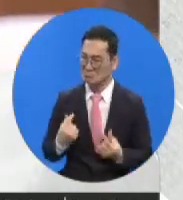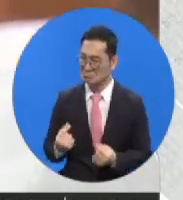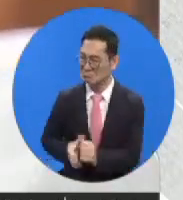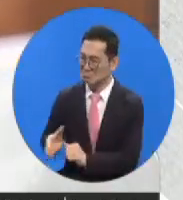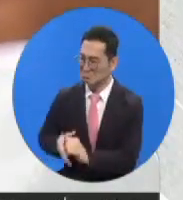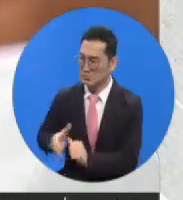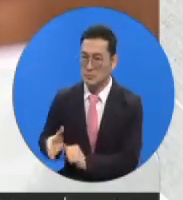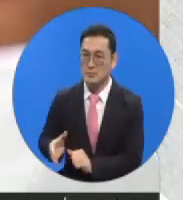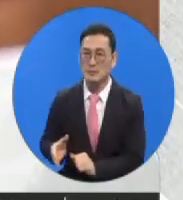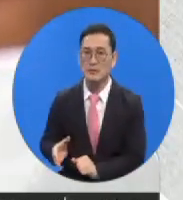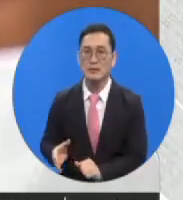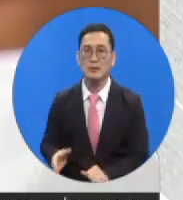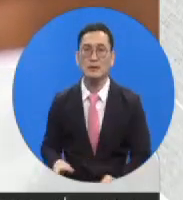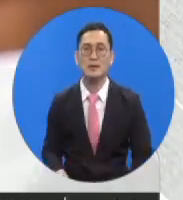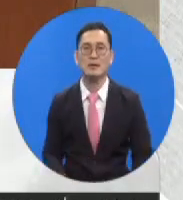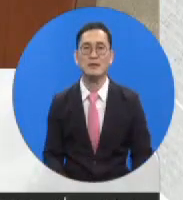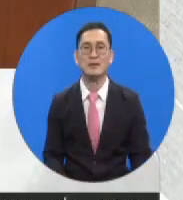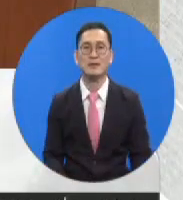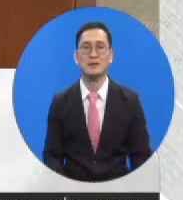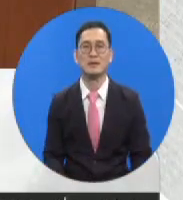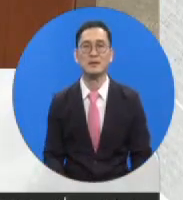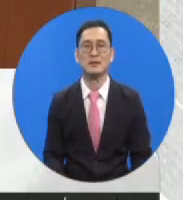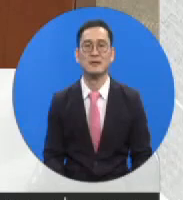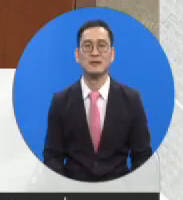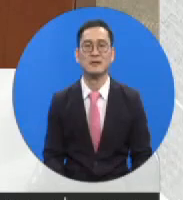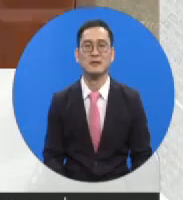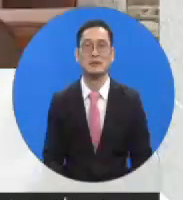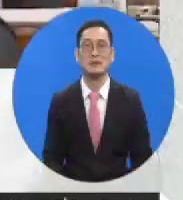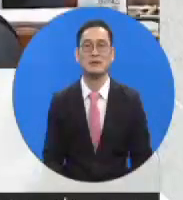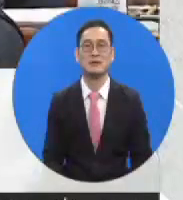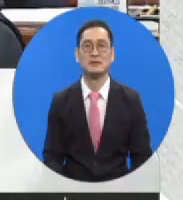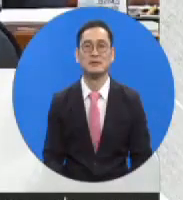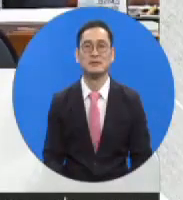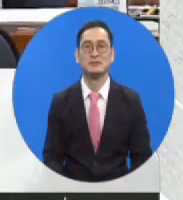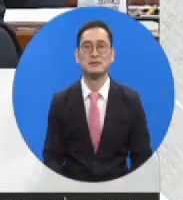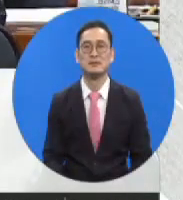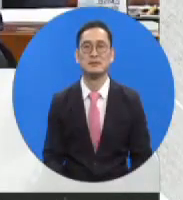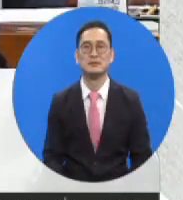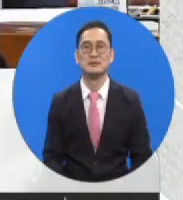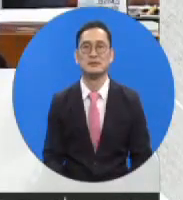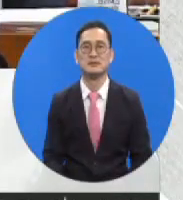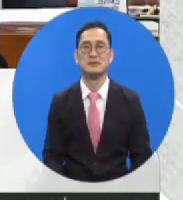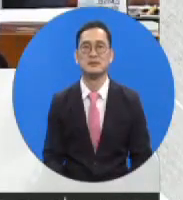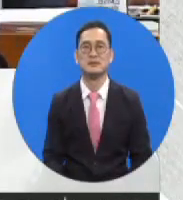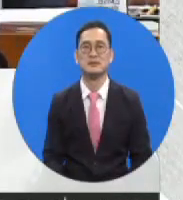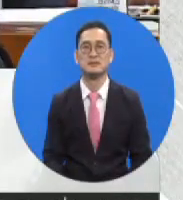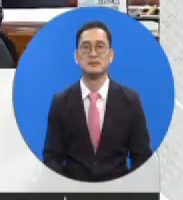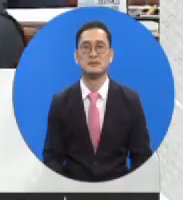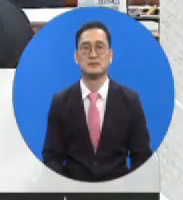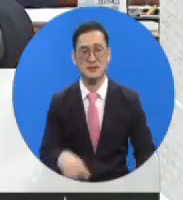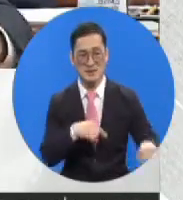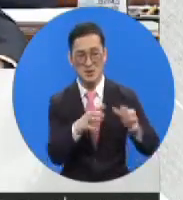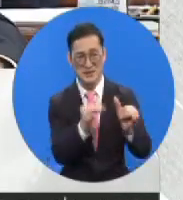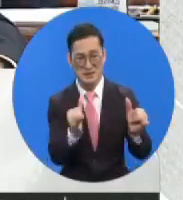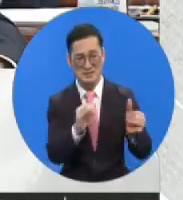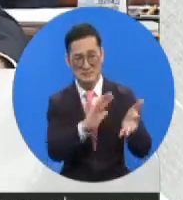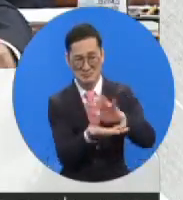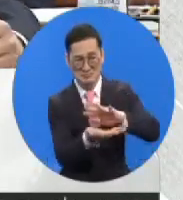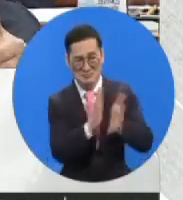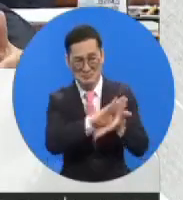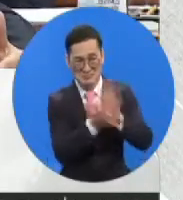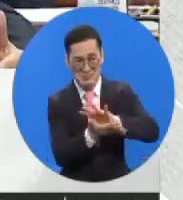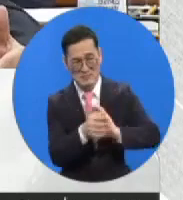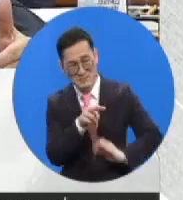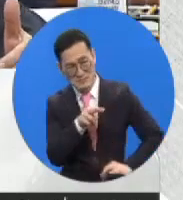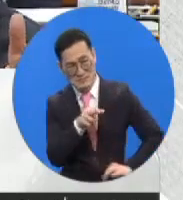이런 얘기 오가는데, 정말 제가 볼 때는 정치니까 그럴 수 있다고 보지만 인간적으로 볼 때는 굉장히 볼썽사납다